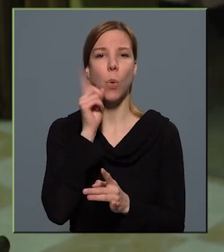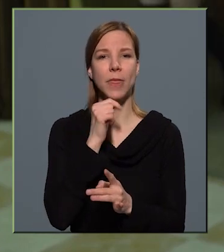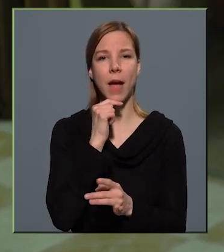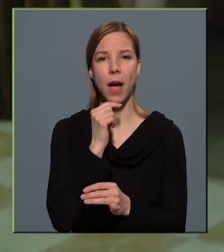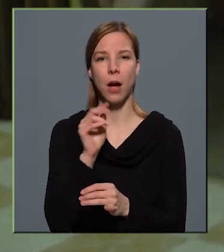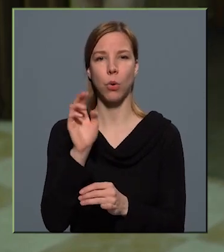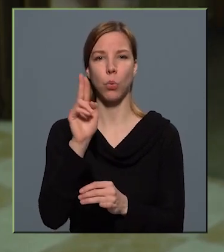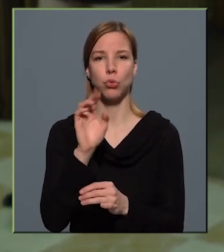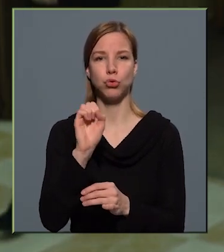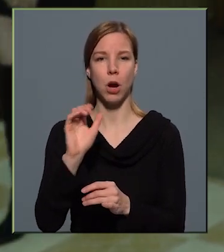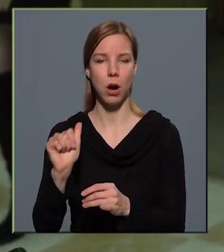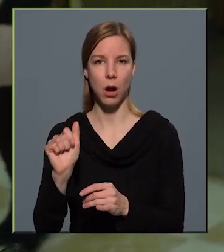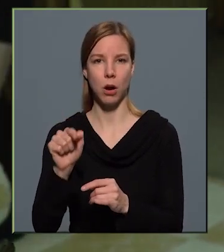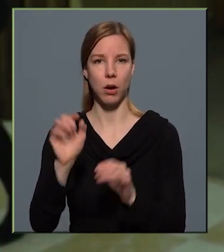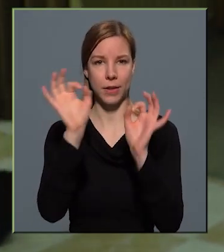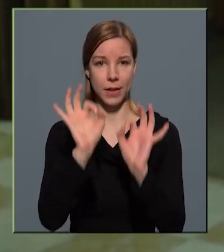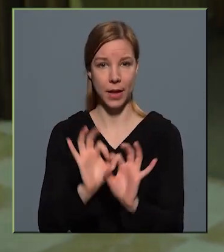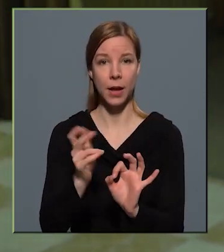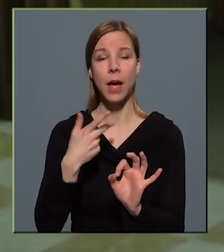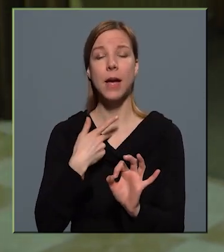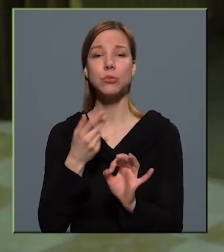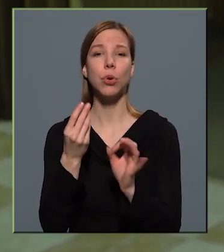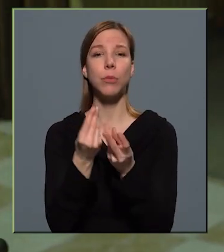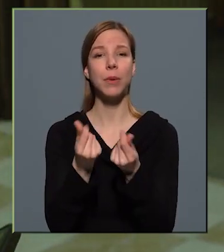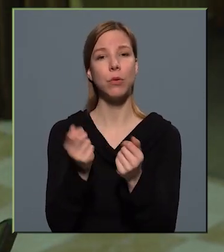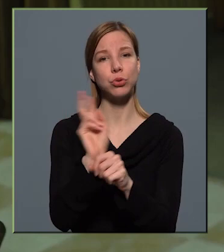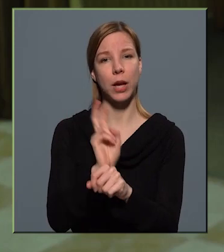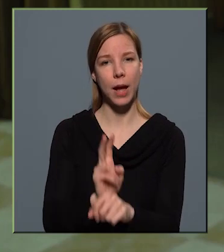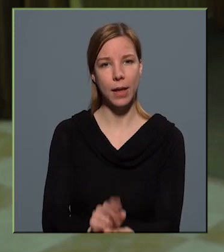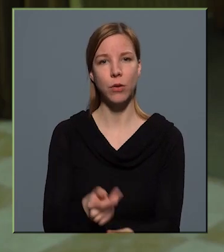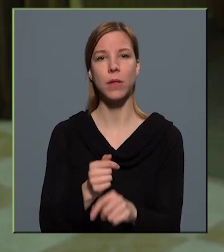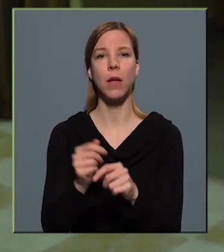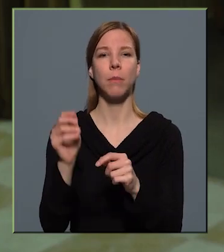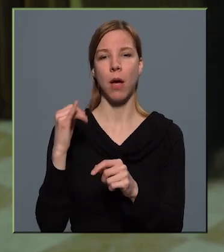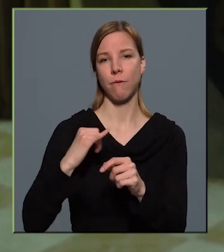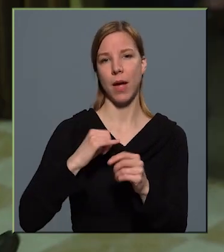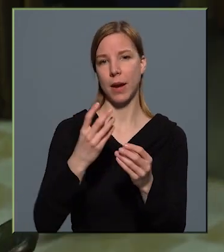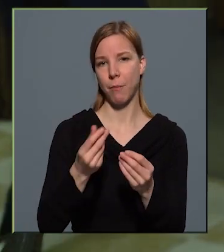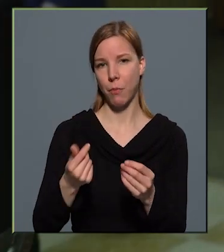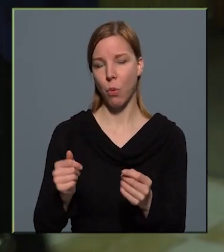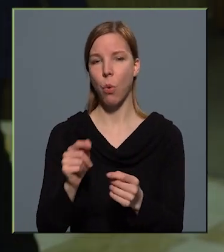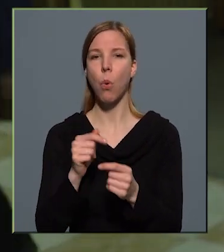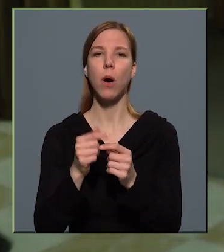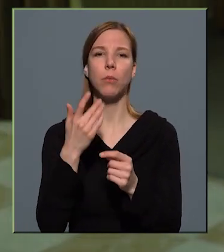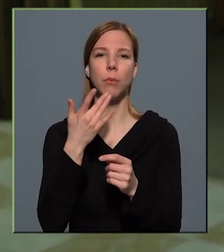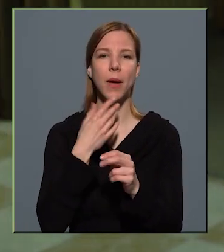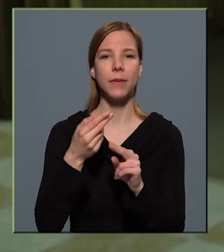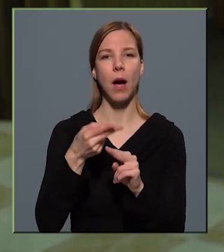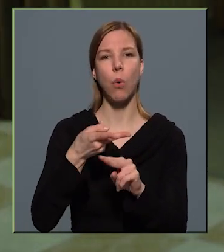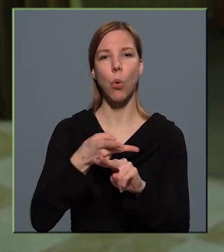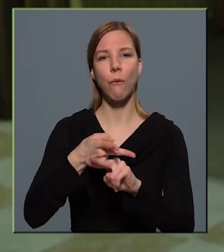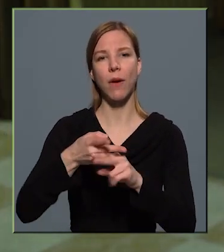osztályon. Fehérjepolokat, aminósavakat vizsgálhattam, koffeintartalmat mérhettem, szóval belelátok maga